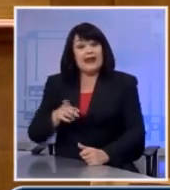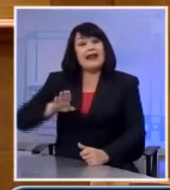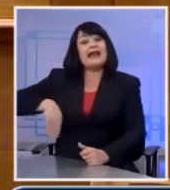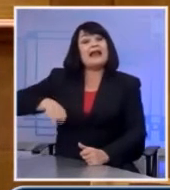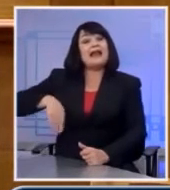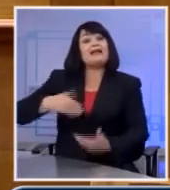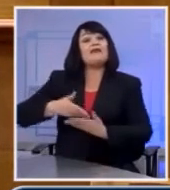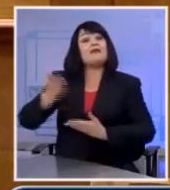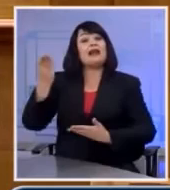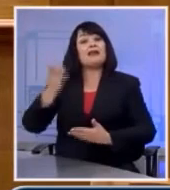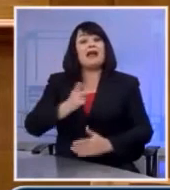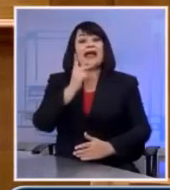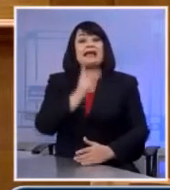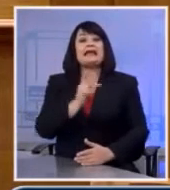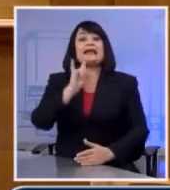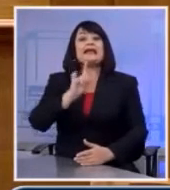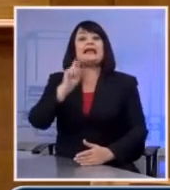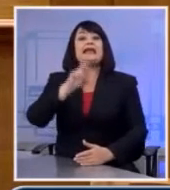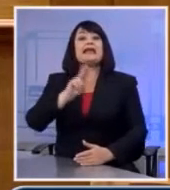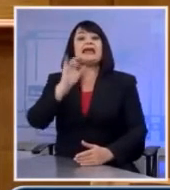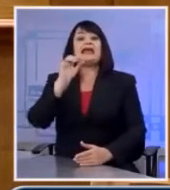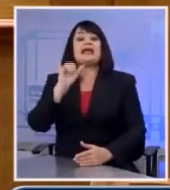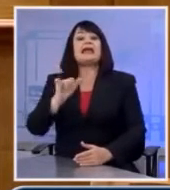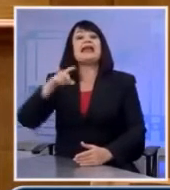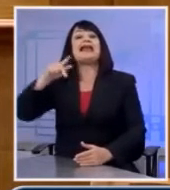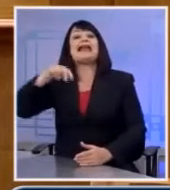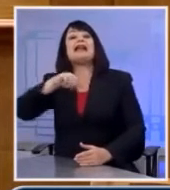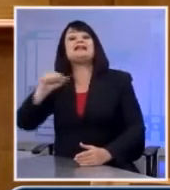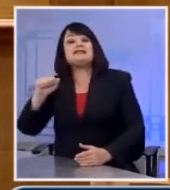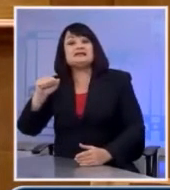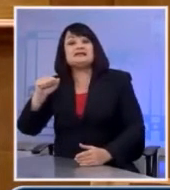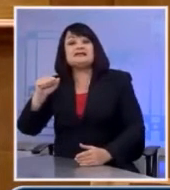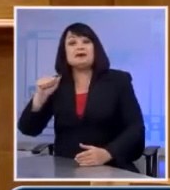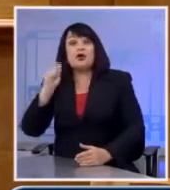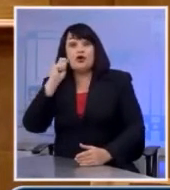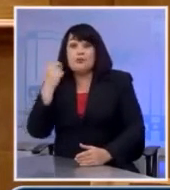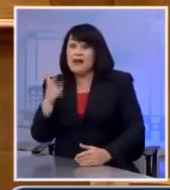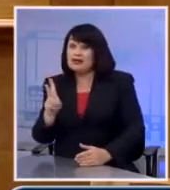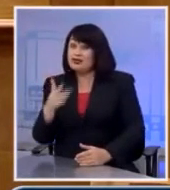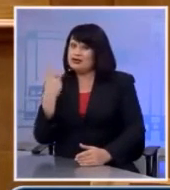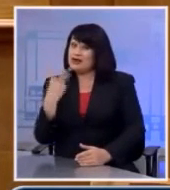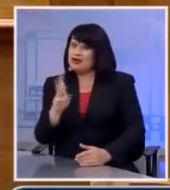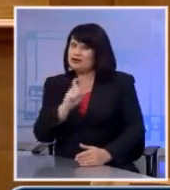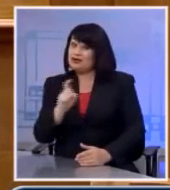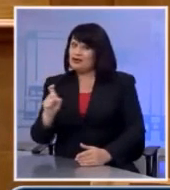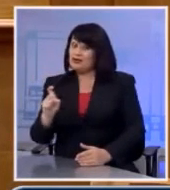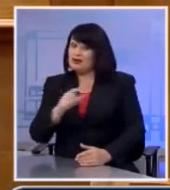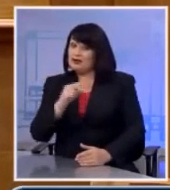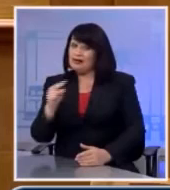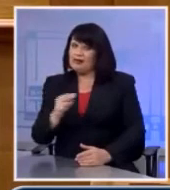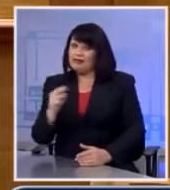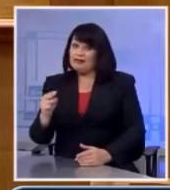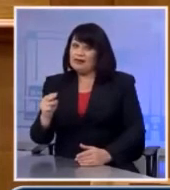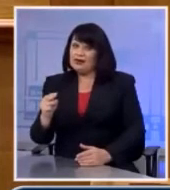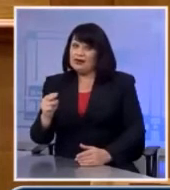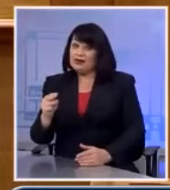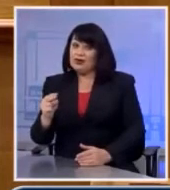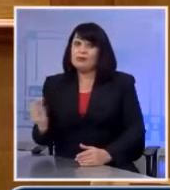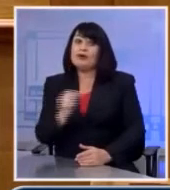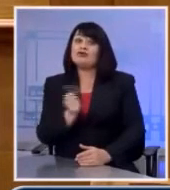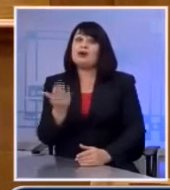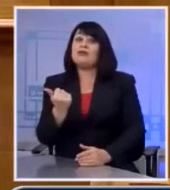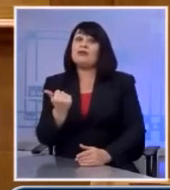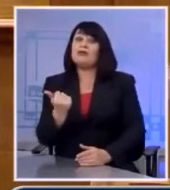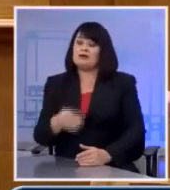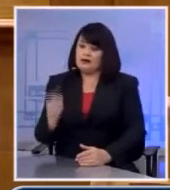Τα 300.000 ευρώ δάνειο και στο όνομά σας, αν δεν κάνω λάθος, το οποίο δεν τα αποπληρώνετε. Και ερώτημα,